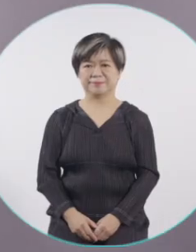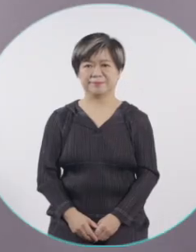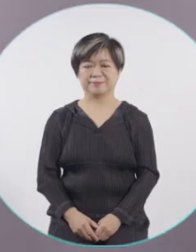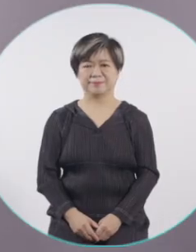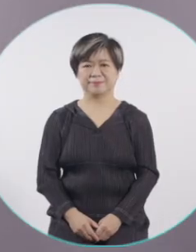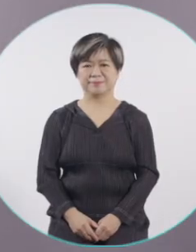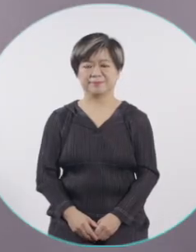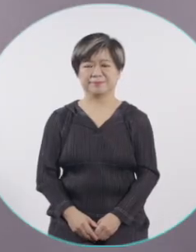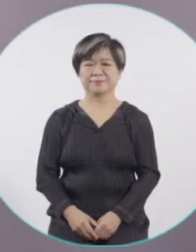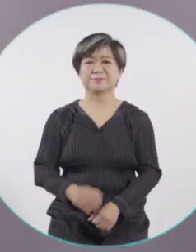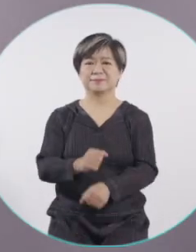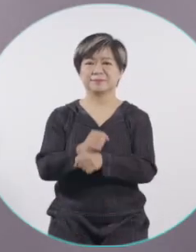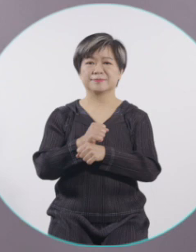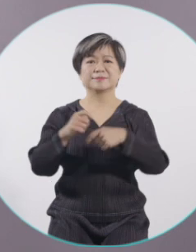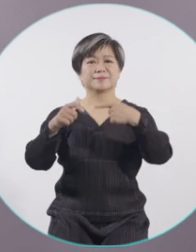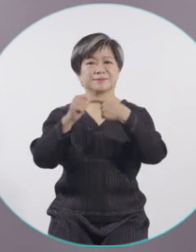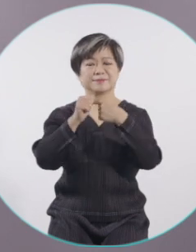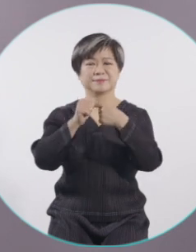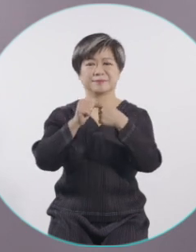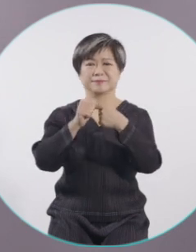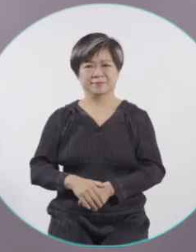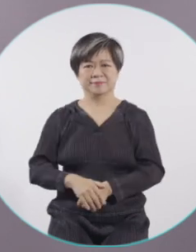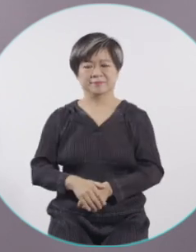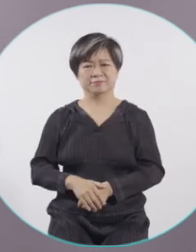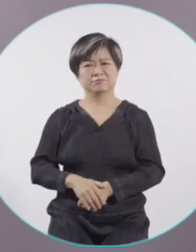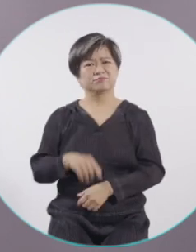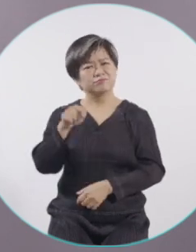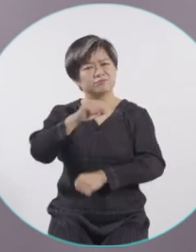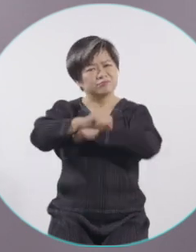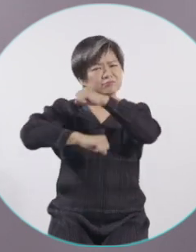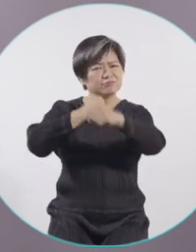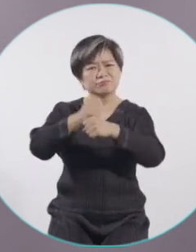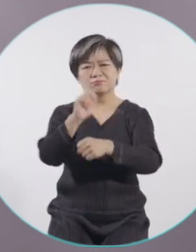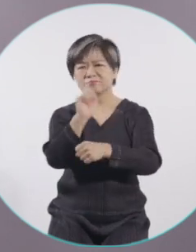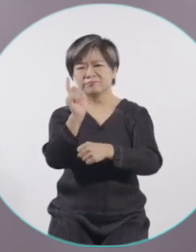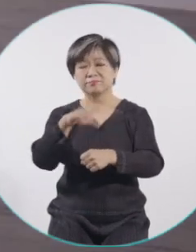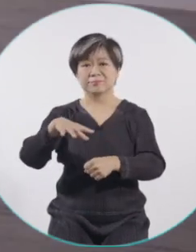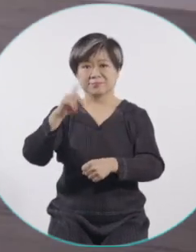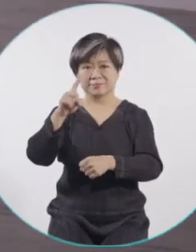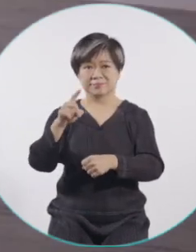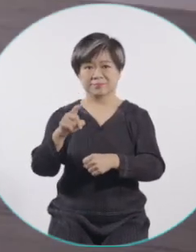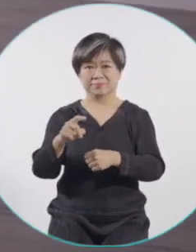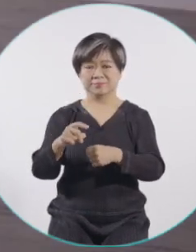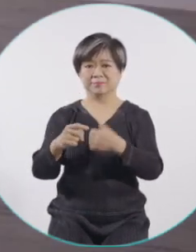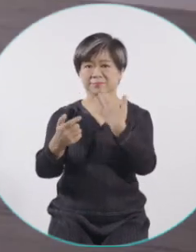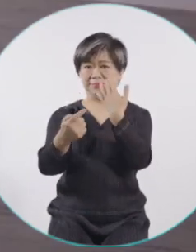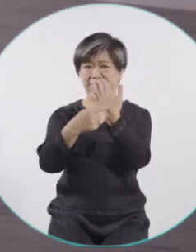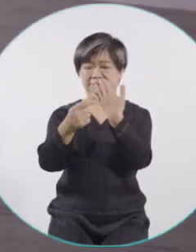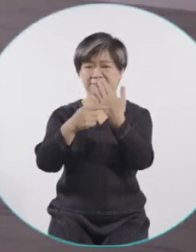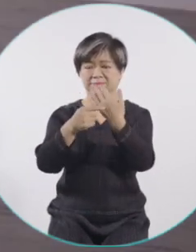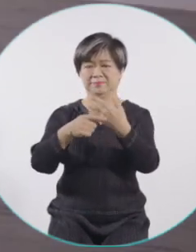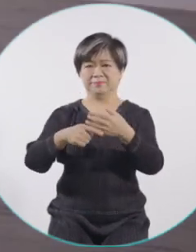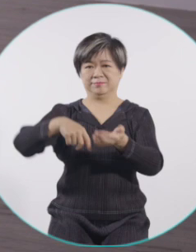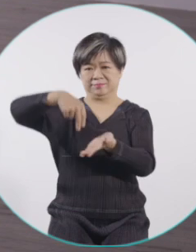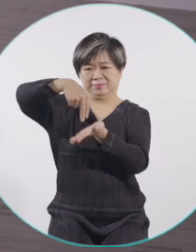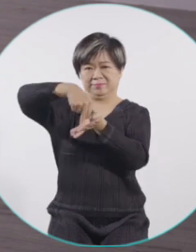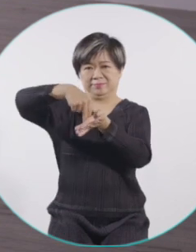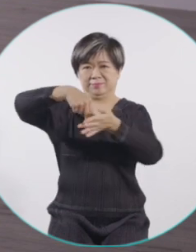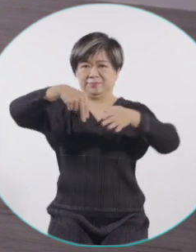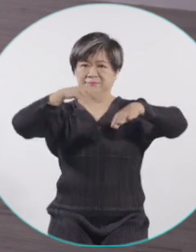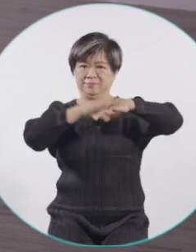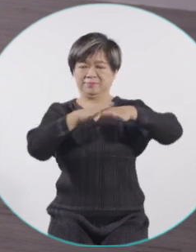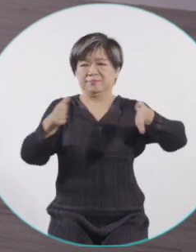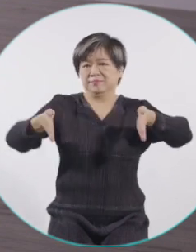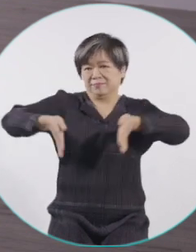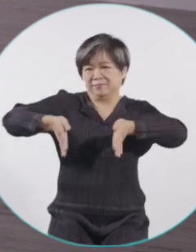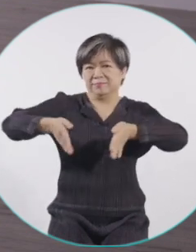好，接下来我们要做一下开合跳。那什么是开合跳呢？各位先帮我把双手贴在你大腿边踩地震站姿，然